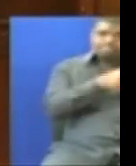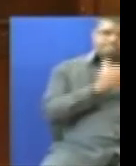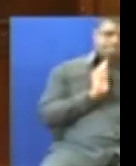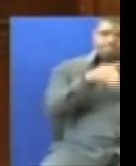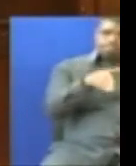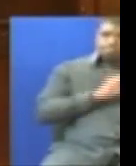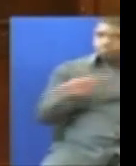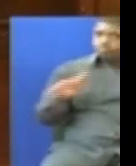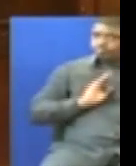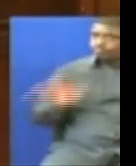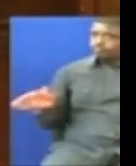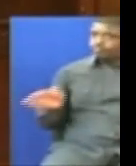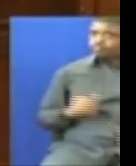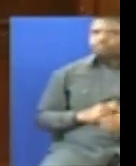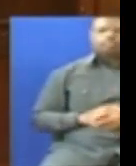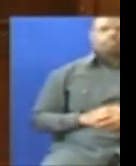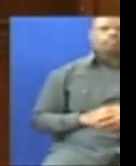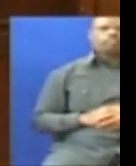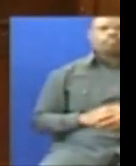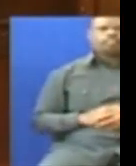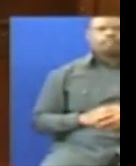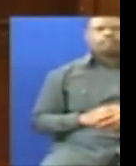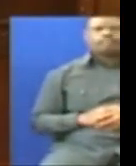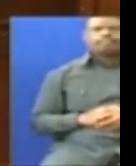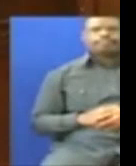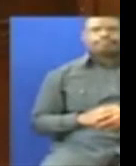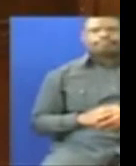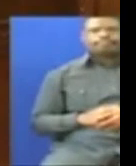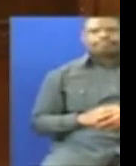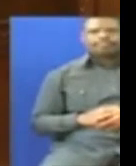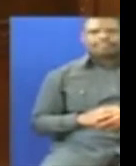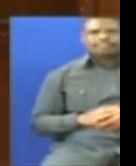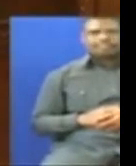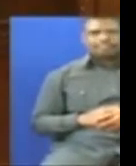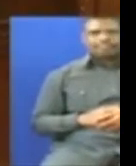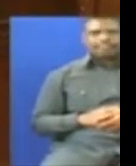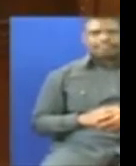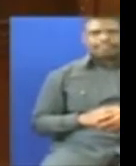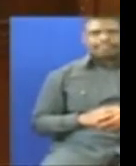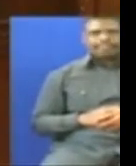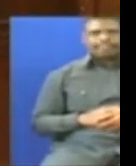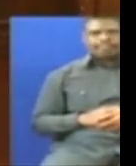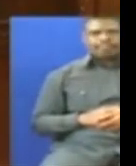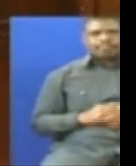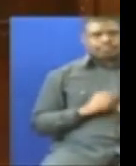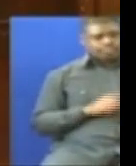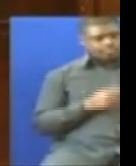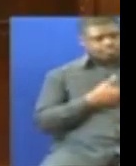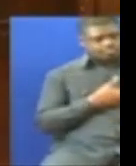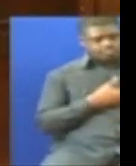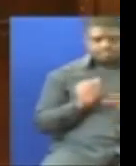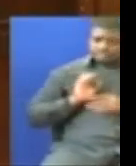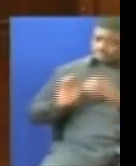ya ukanda huu wa Afrika Mashariki. Lakini kipekee pia nizungumze eneo la mawasiliano katika eneo hili